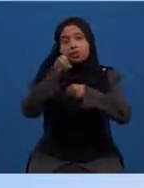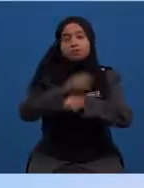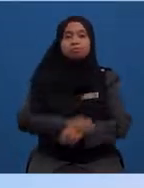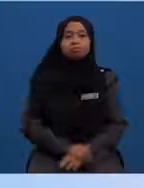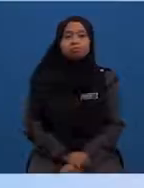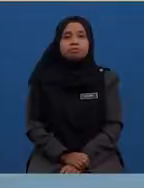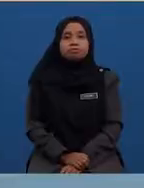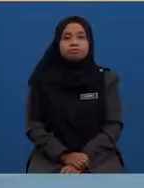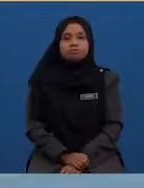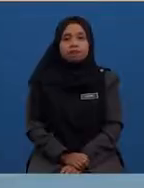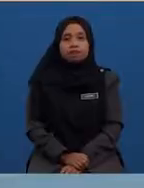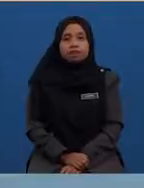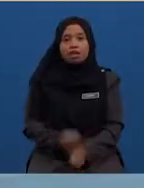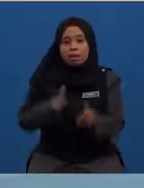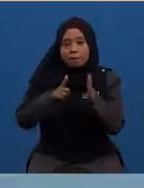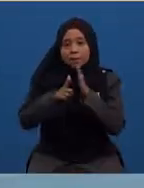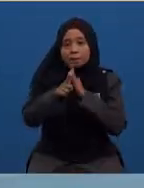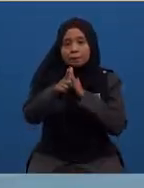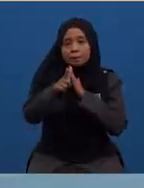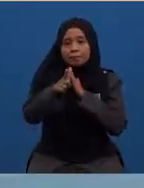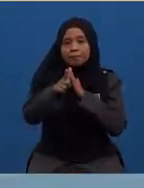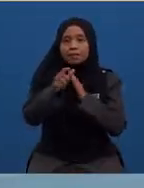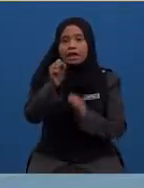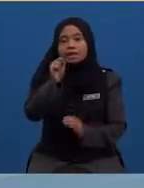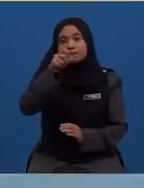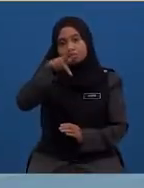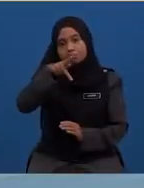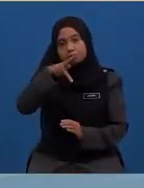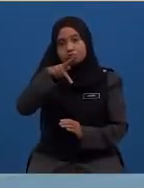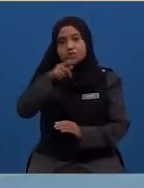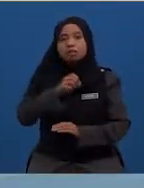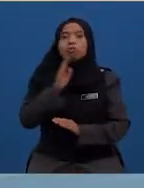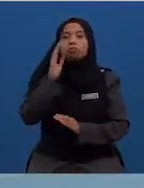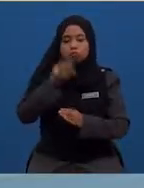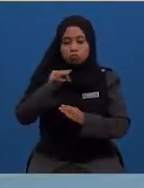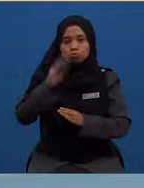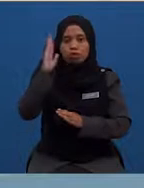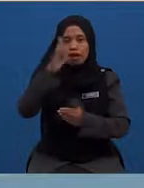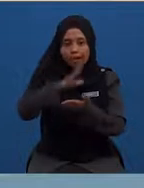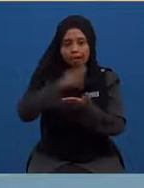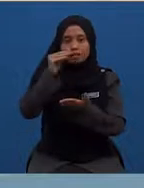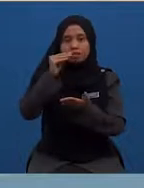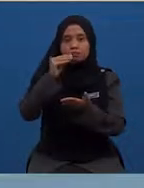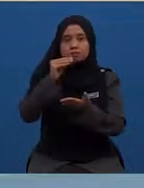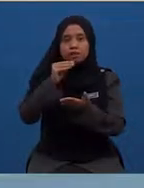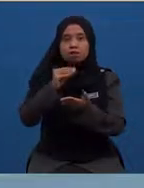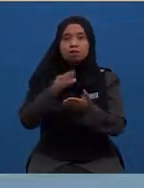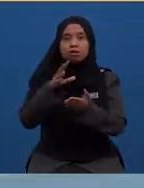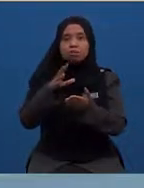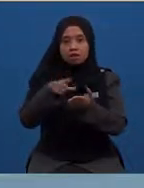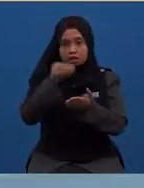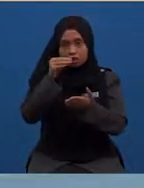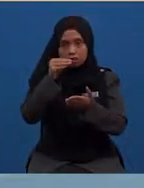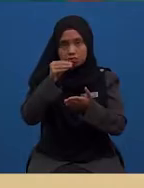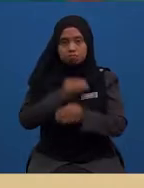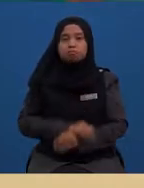dimensi. Melalui standard pembelajaran ini juga, murid akan memperoleh pengetahuan awal mengenai